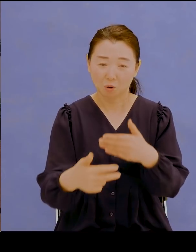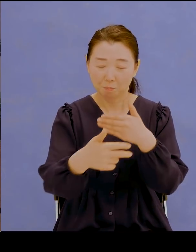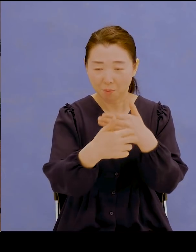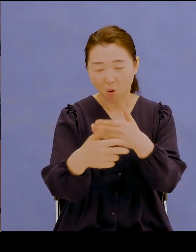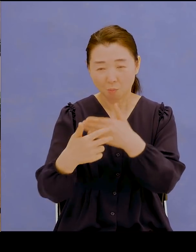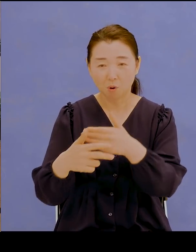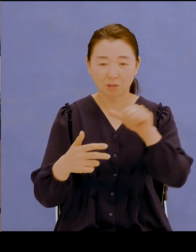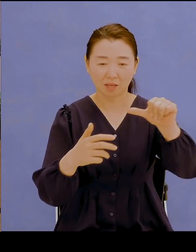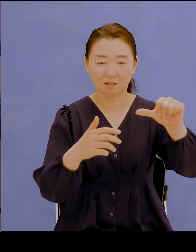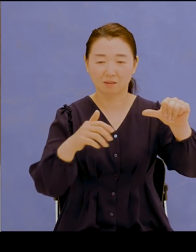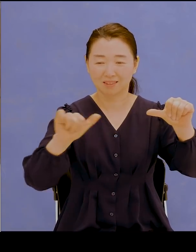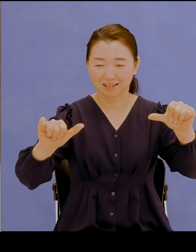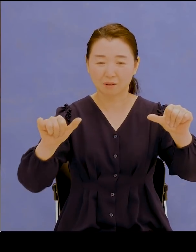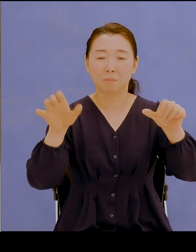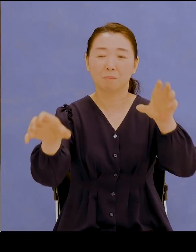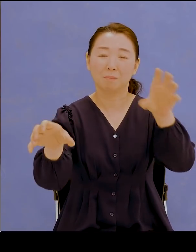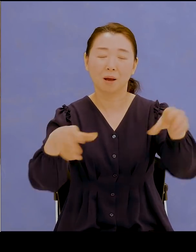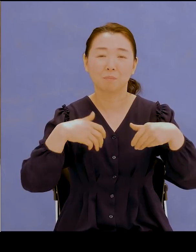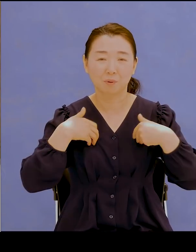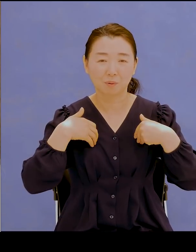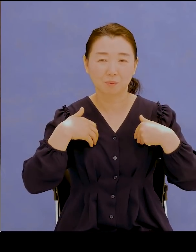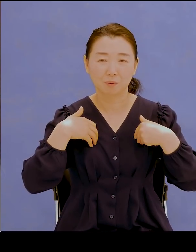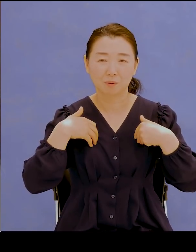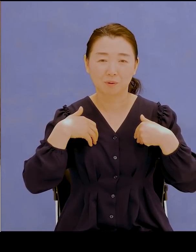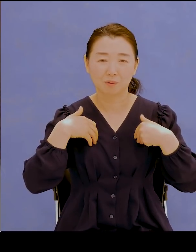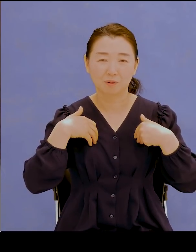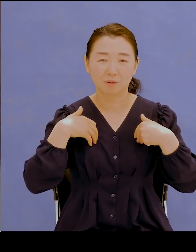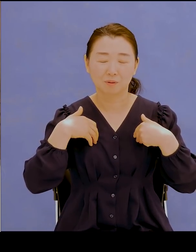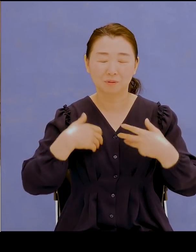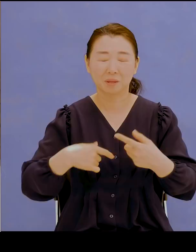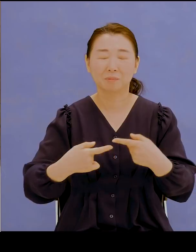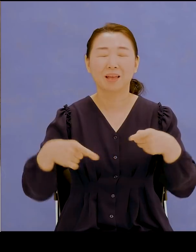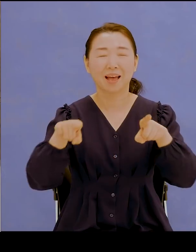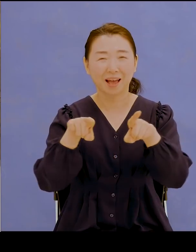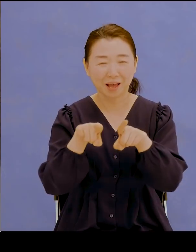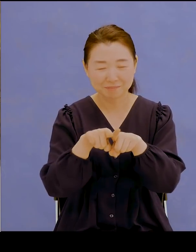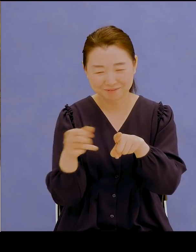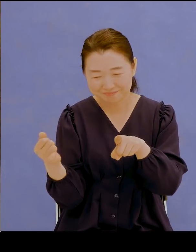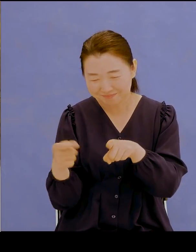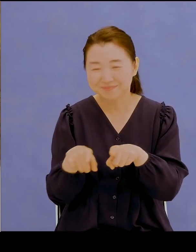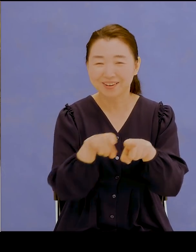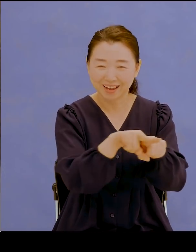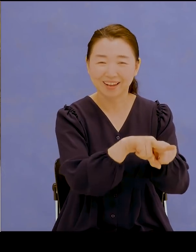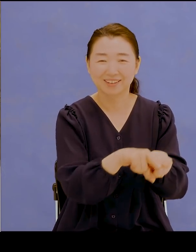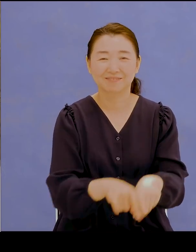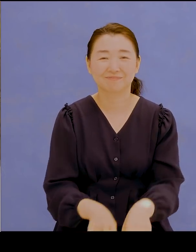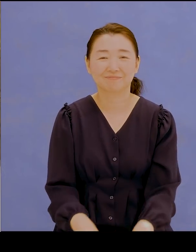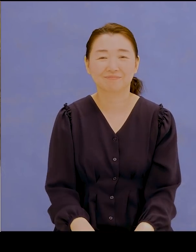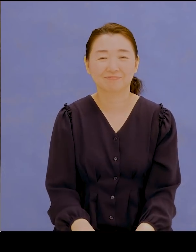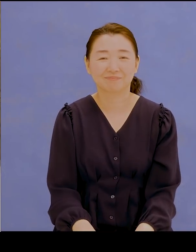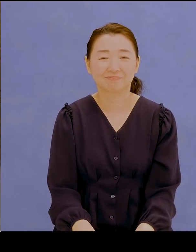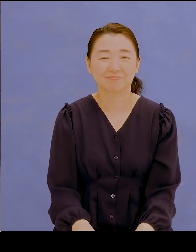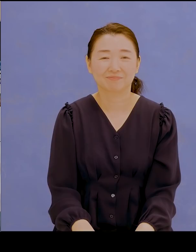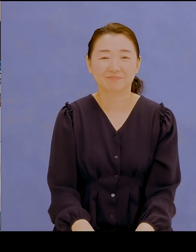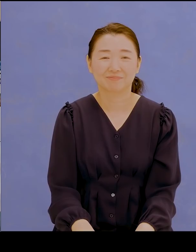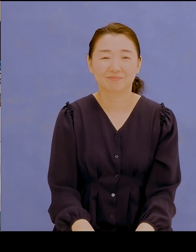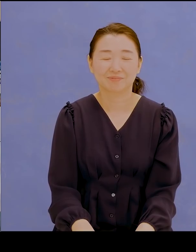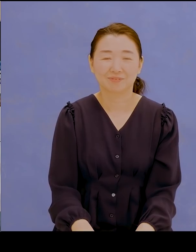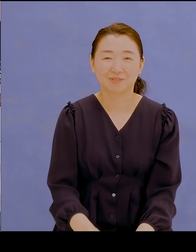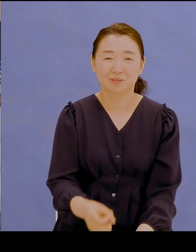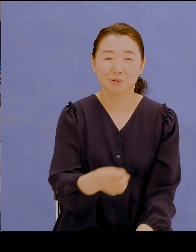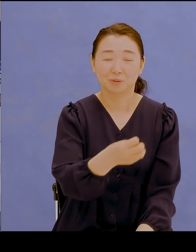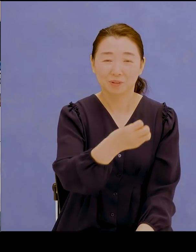네네. 수술을 시켜주시면. 그래서 여기 이제 노사연이랑 이렇게 몇 명 같이 가고 또 잘해주잖아요. 언니들 옆에서 이렇게 해줘가지고 어떻게 하다